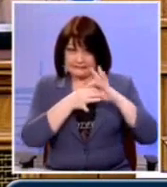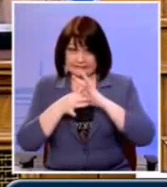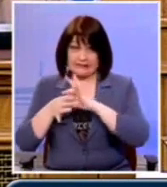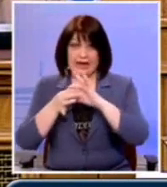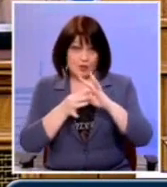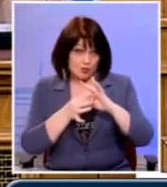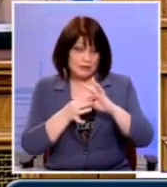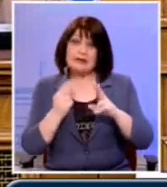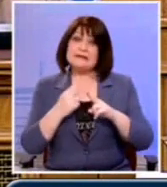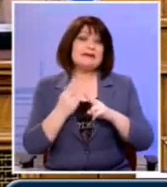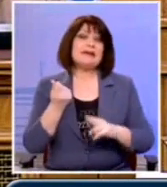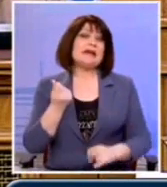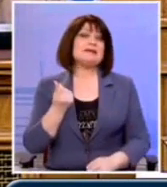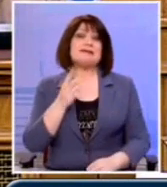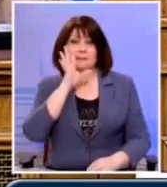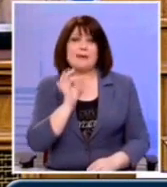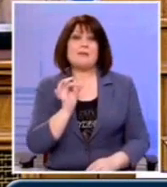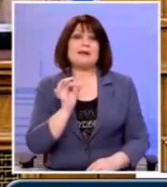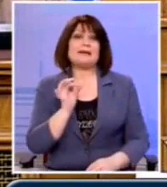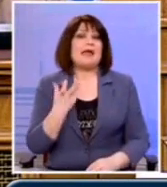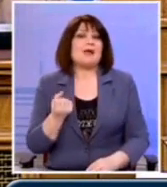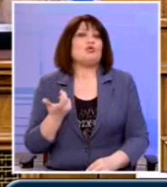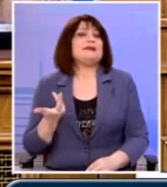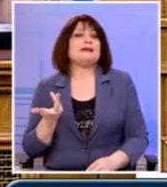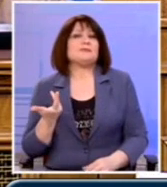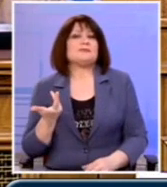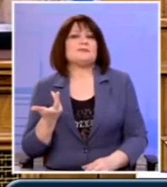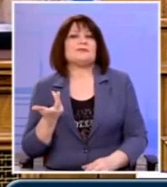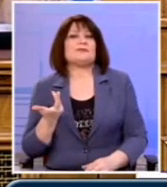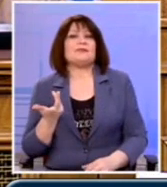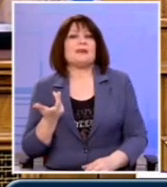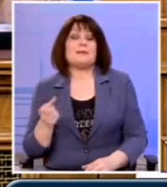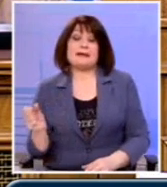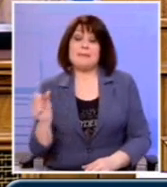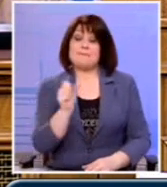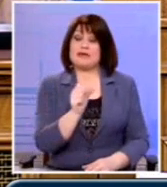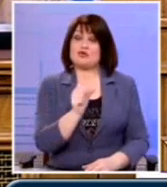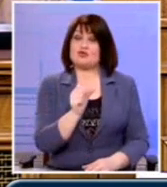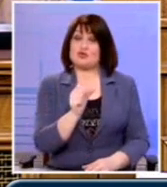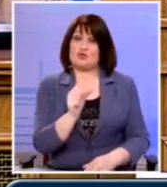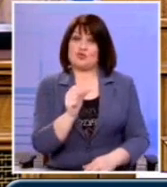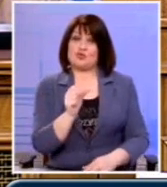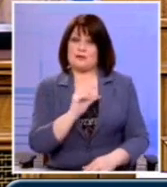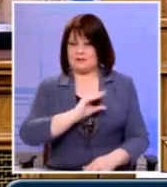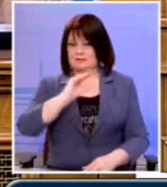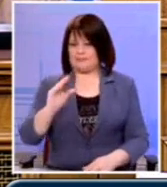αξία ουσιαστικά δικαιούται να εισπράξει ο ιδιοκτήτης αυτού του